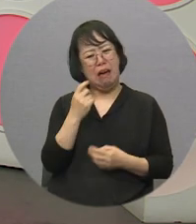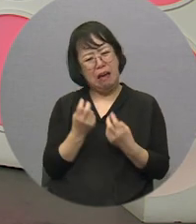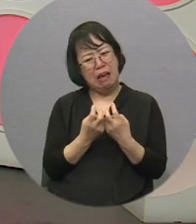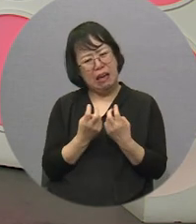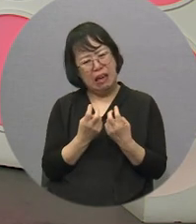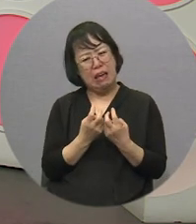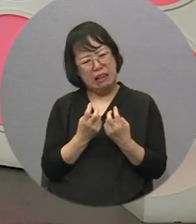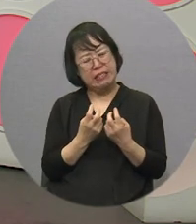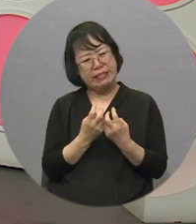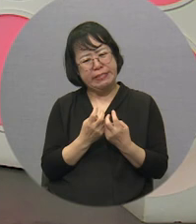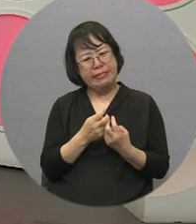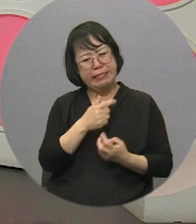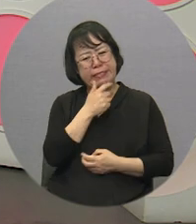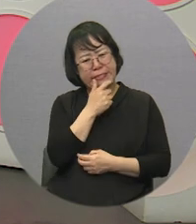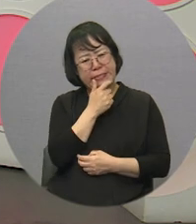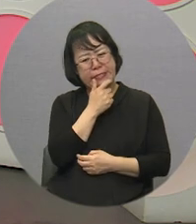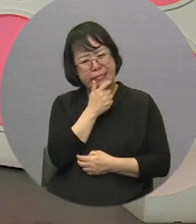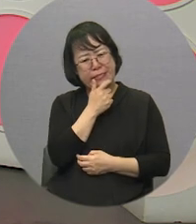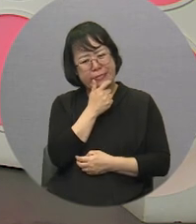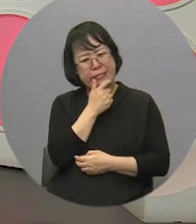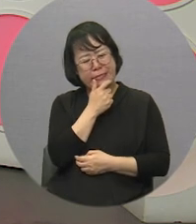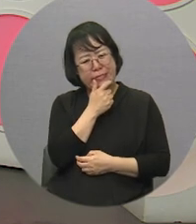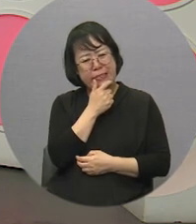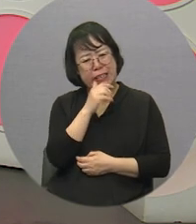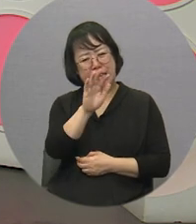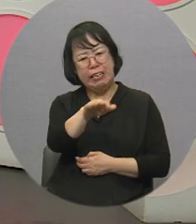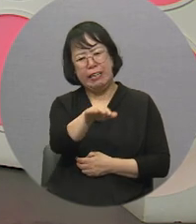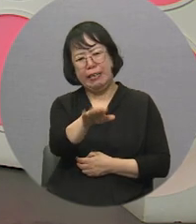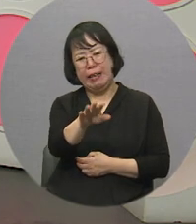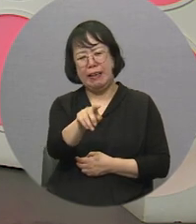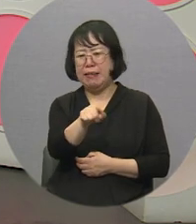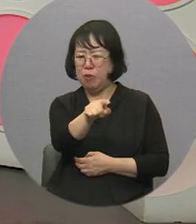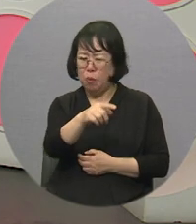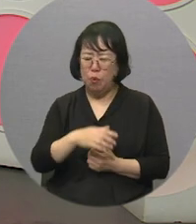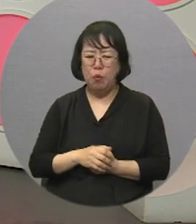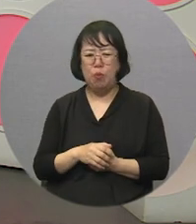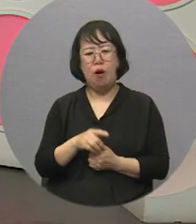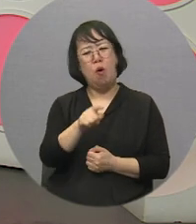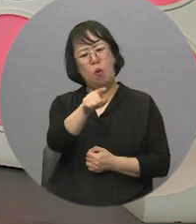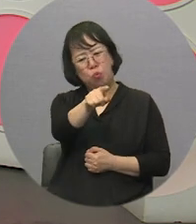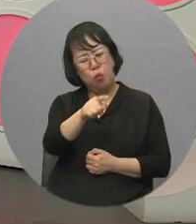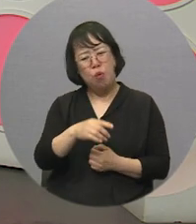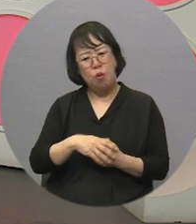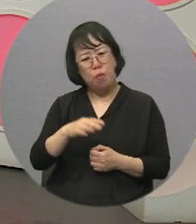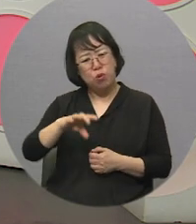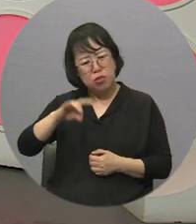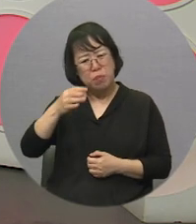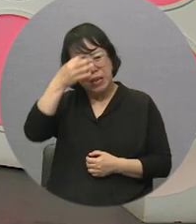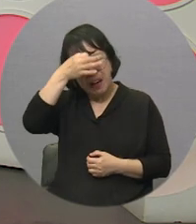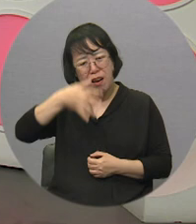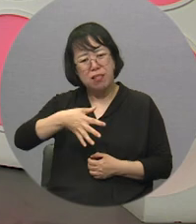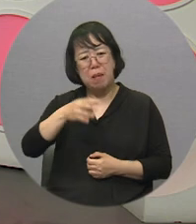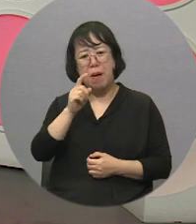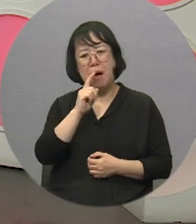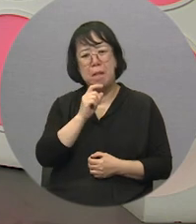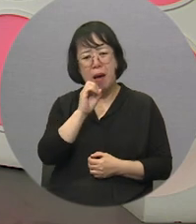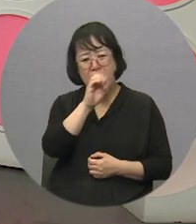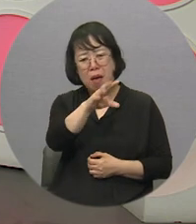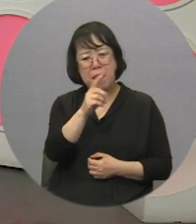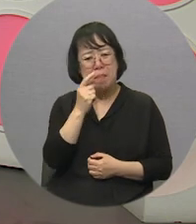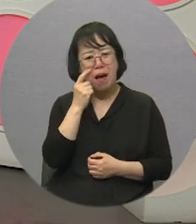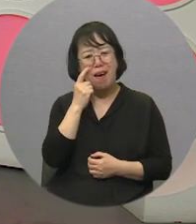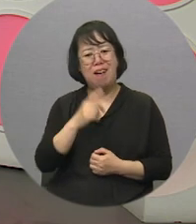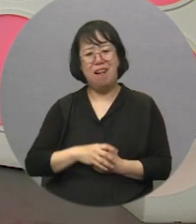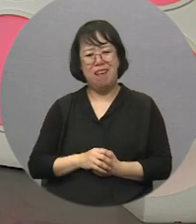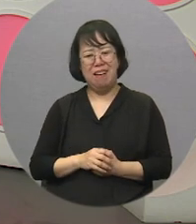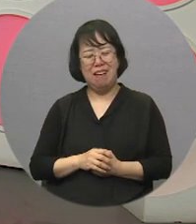오래 고민을 하다가 제가 이렇게 말을 했습니다. 야 그냥 네가 화해하자고 먼저 얘기해봐. 제